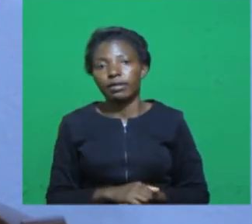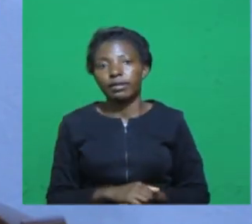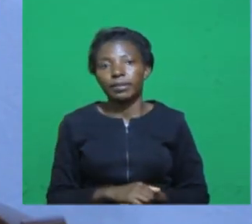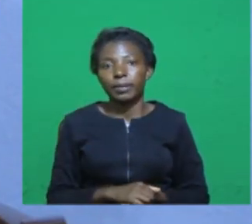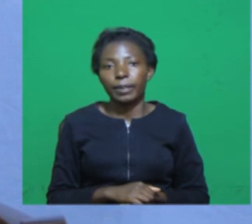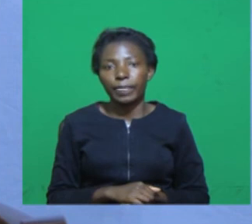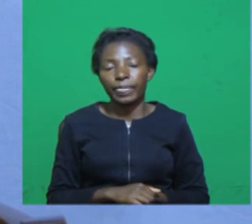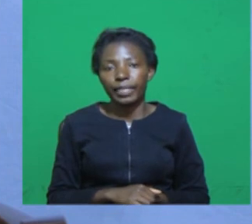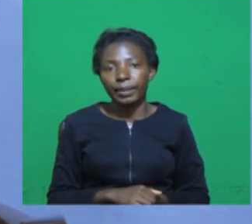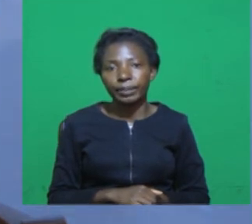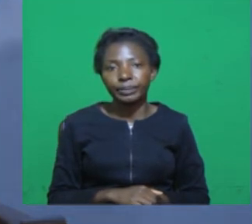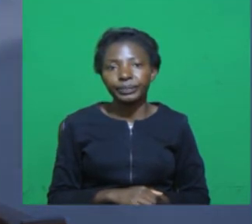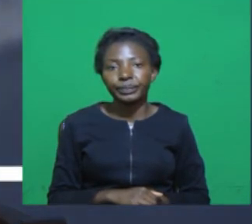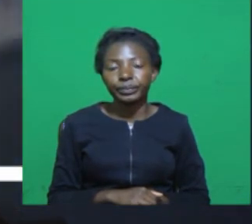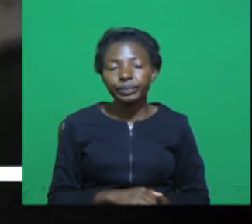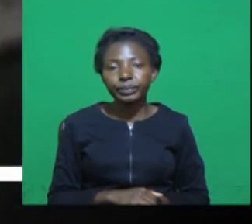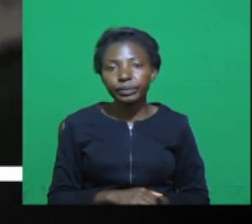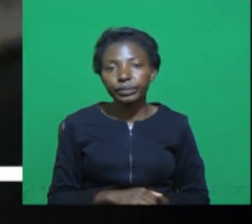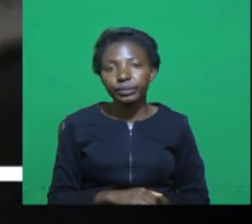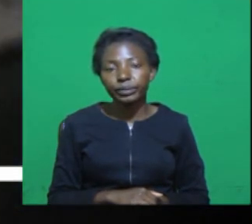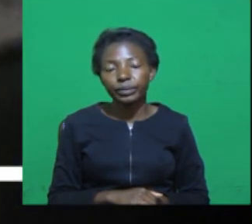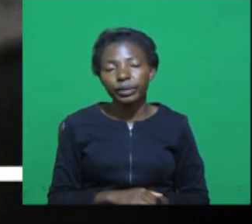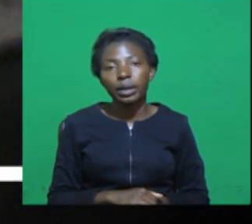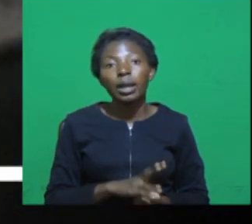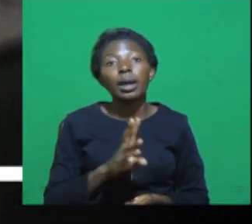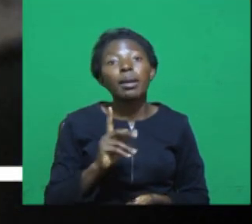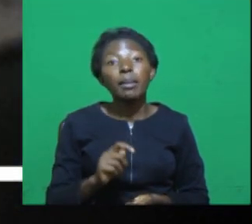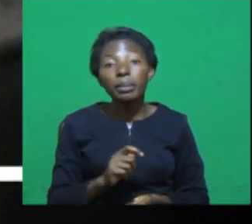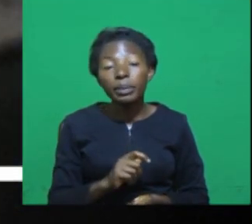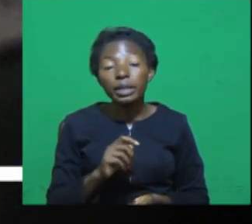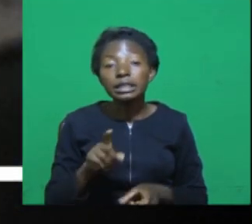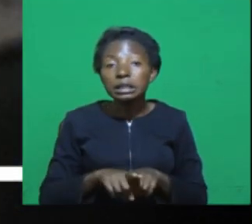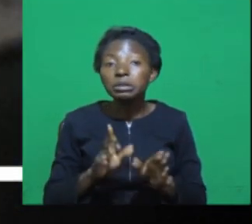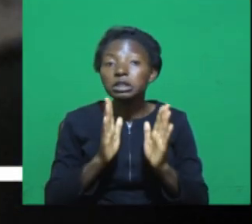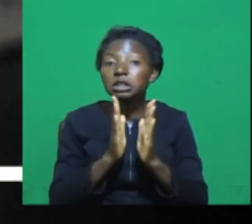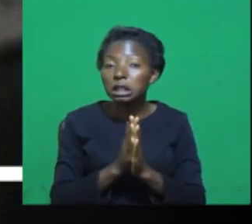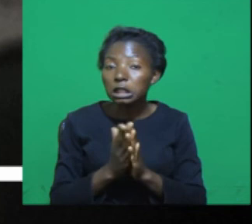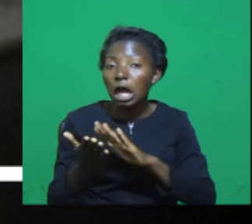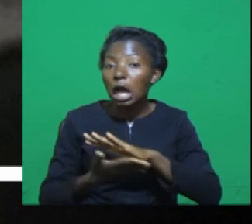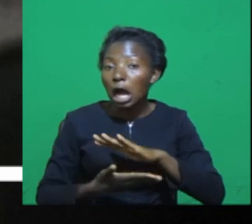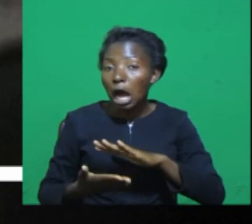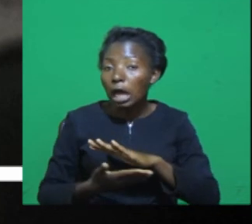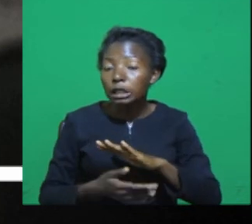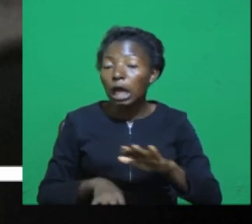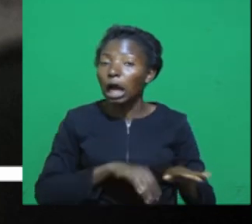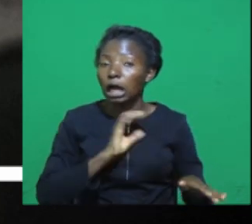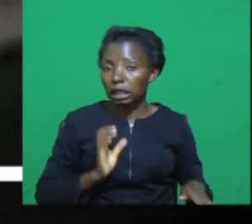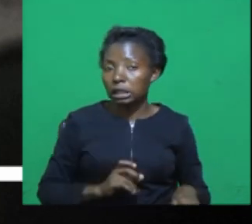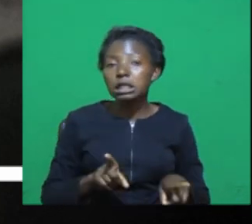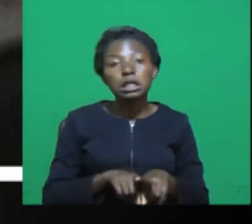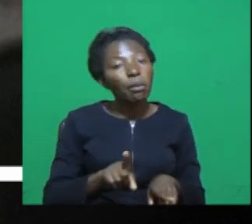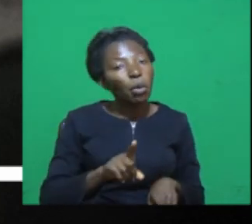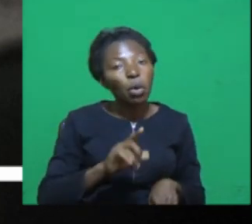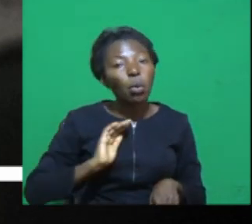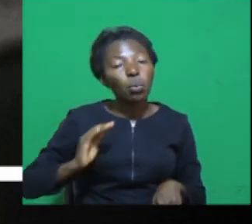5 verse 24. Asi kereke sezvairi pasi paKristu, vakadzi ngavadaro pazvinhu